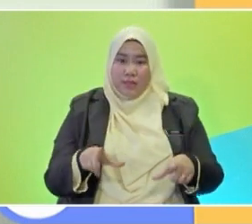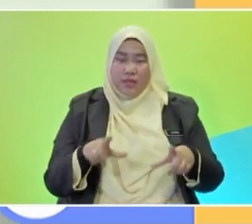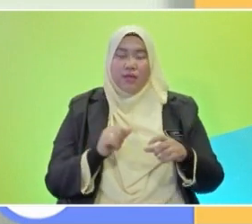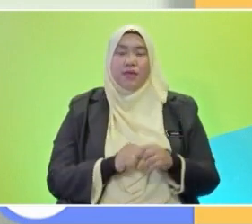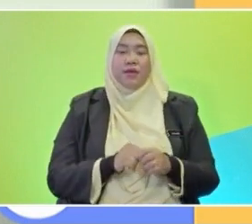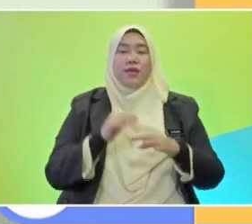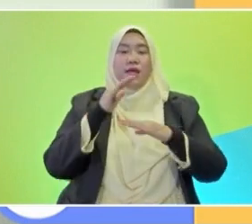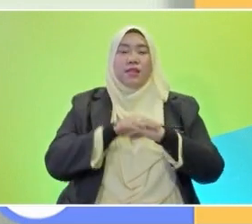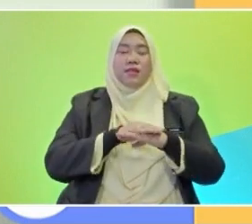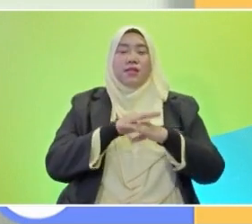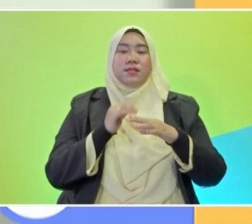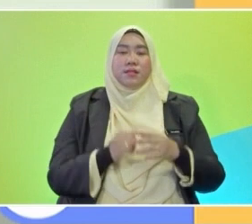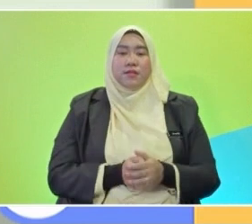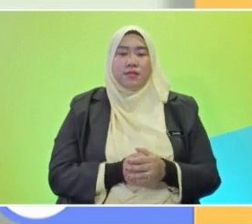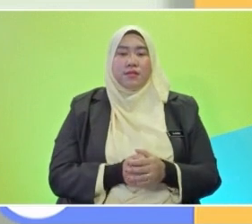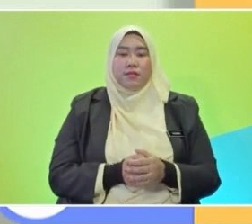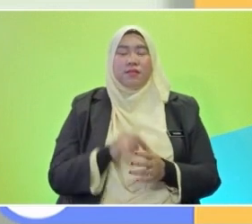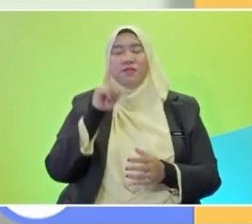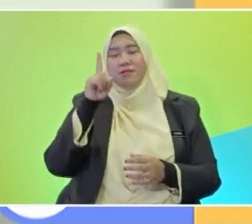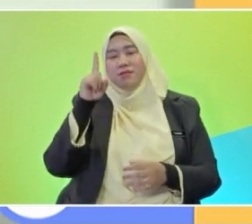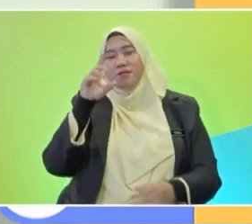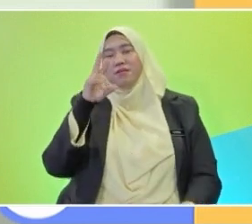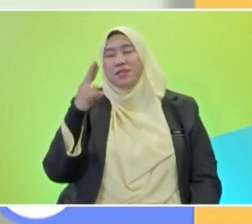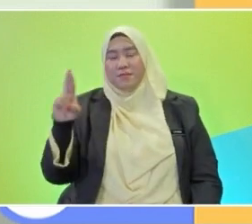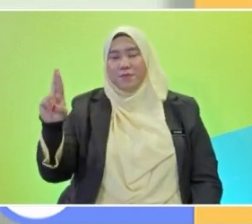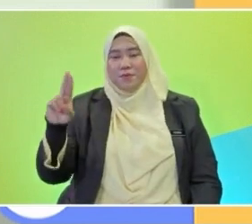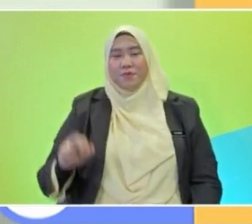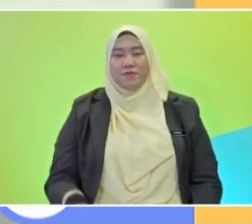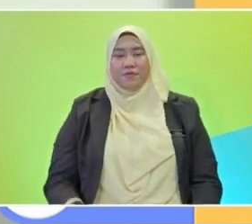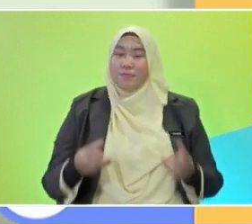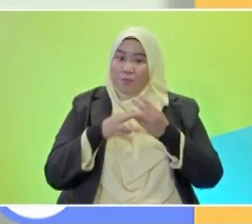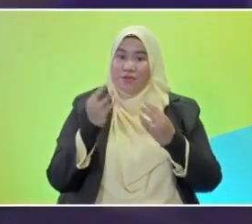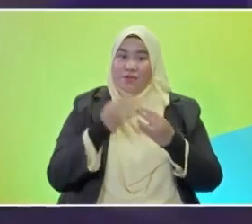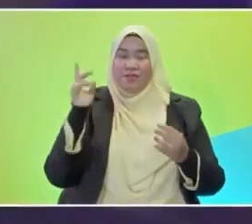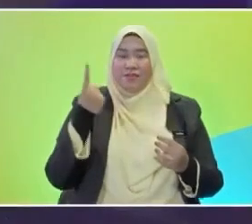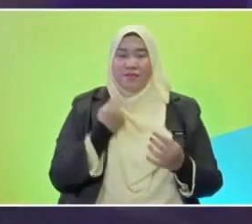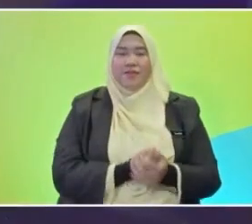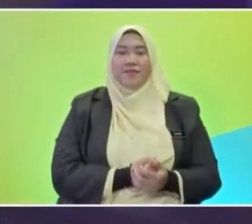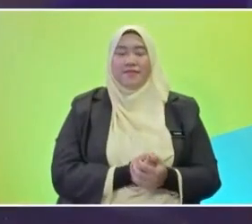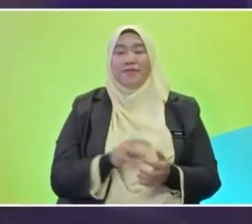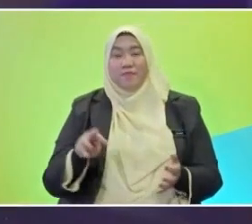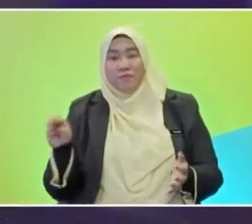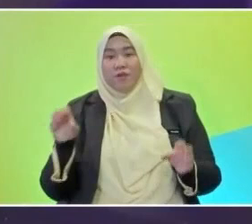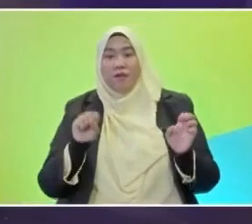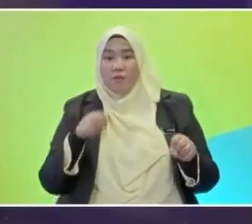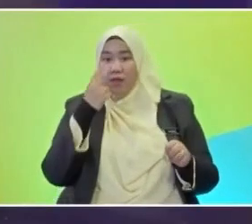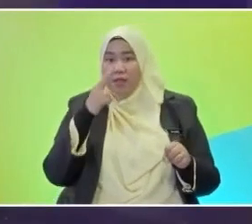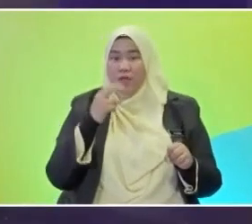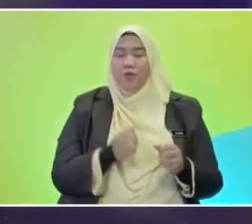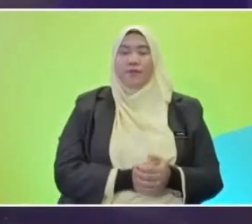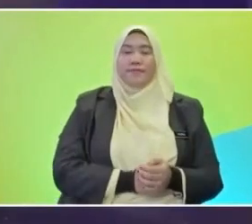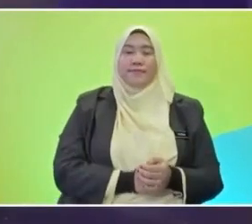dan kita akan dapat jawabannya Rp10.000 Oke mudah kan mudah sih yang penting kita tahu apa operasi yang kita gunakan